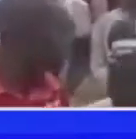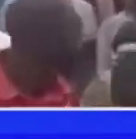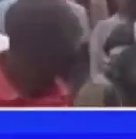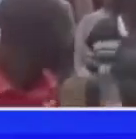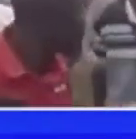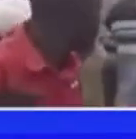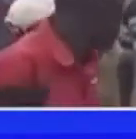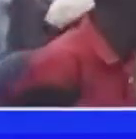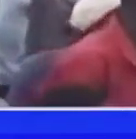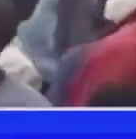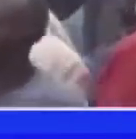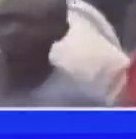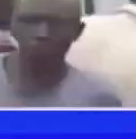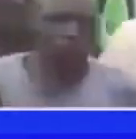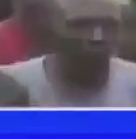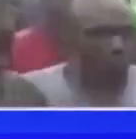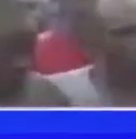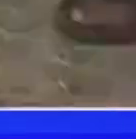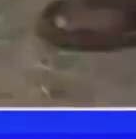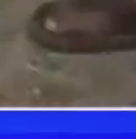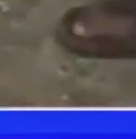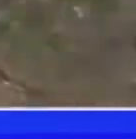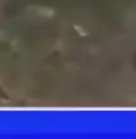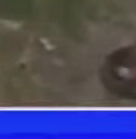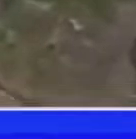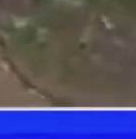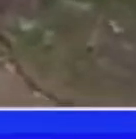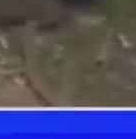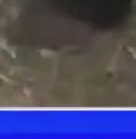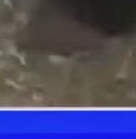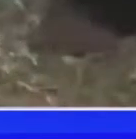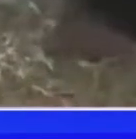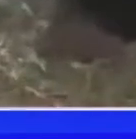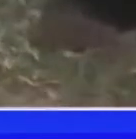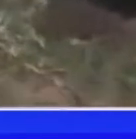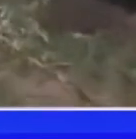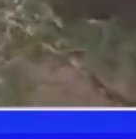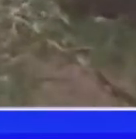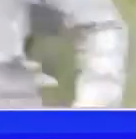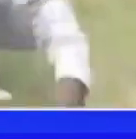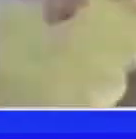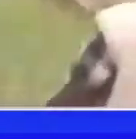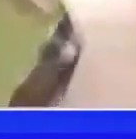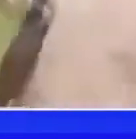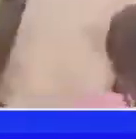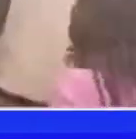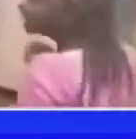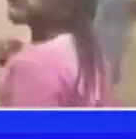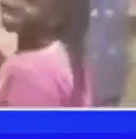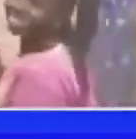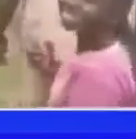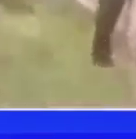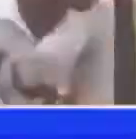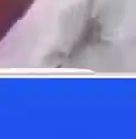Mundu me umweka ngundo kukonanua na kulea kuwa kisioniki enendime na uvatu mwingi.